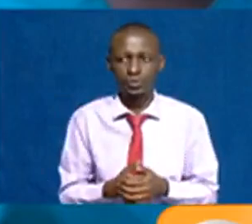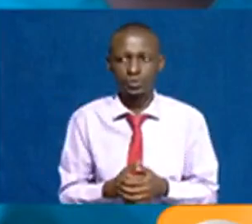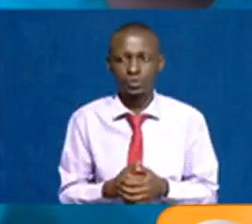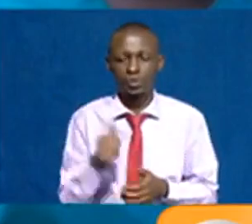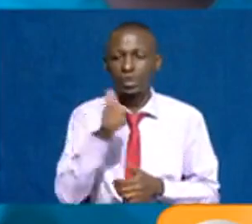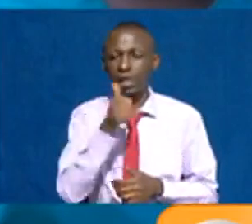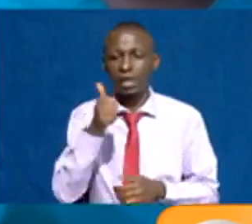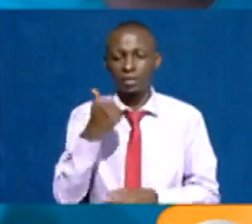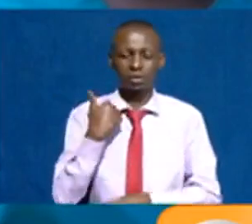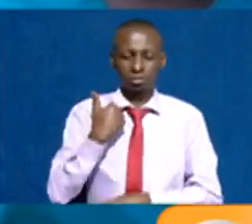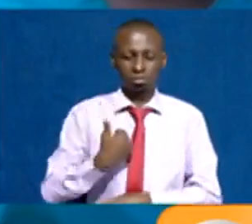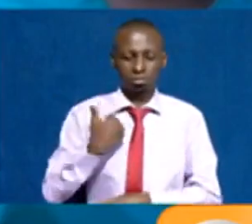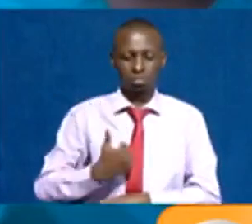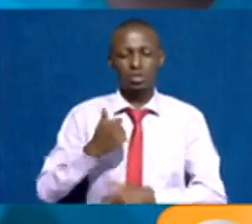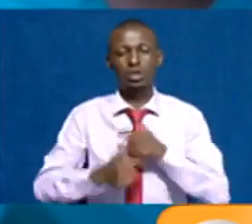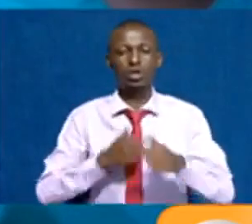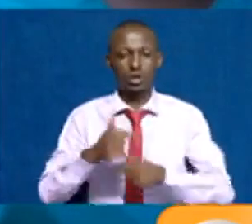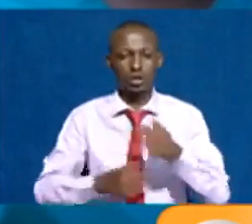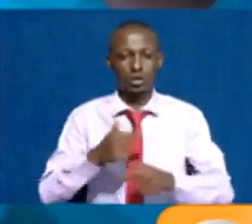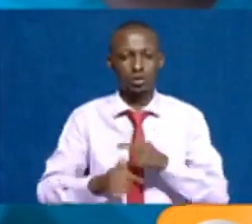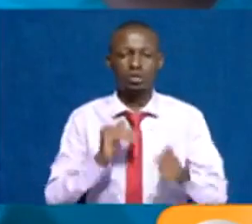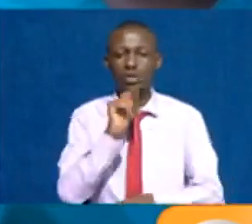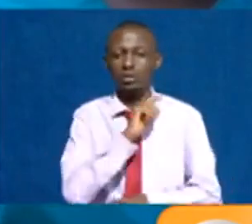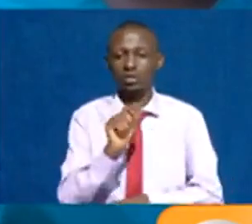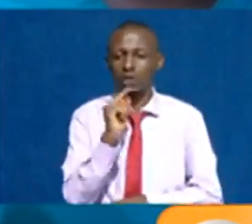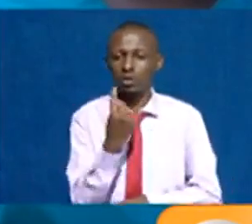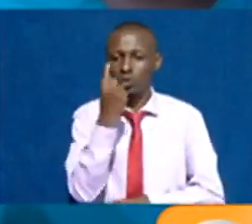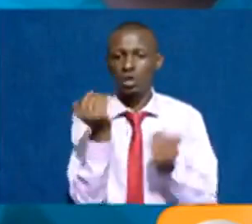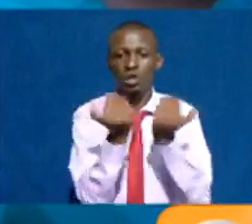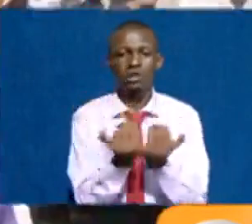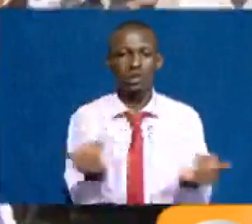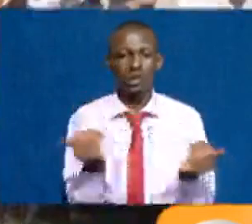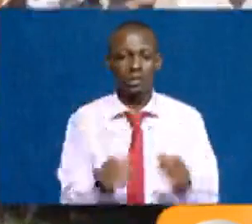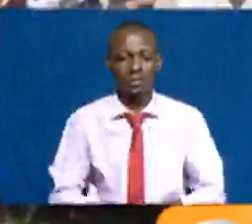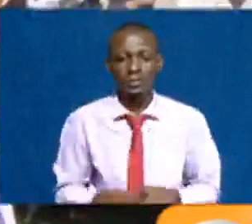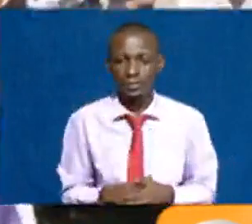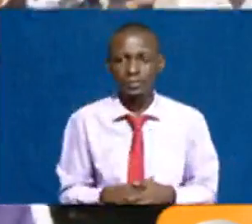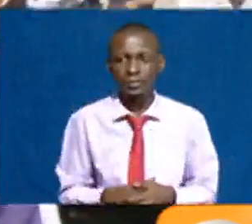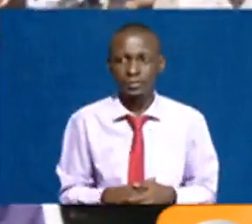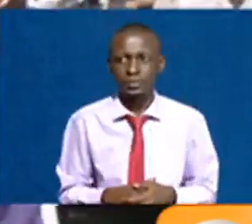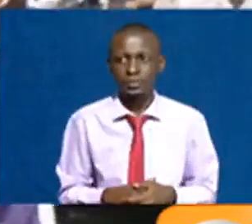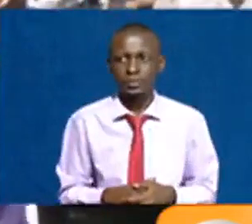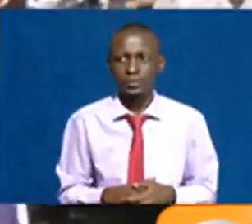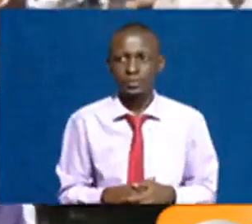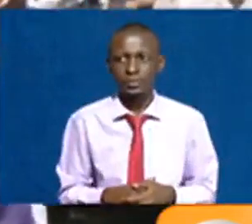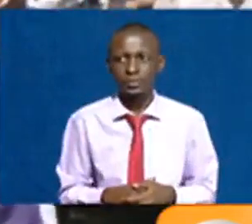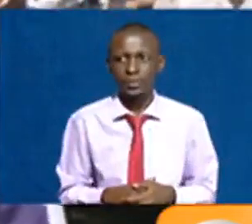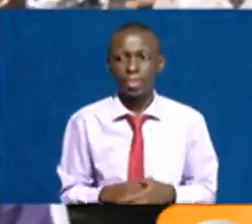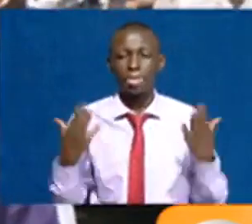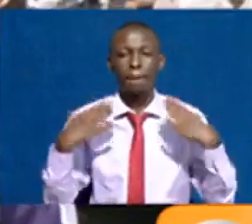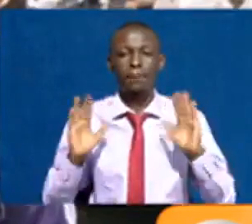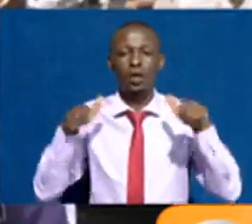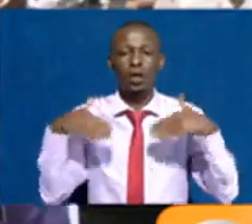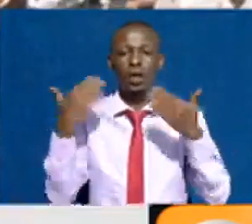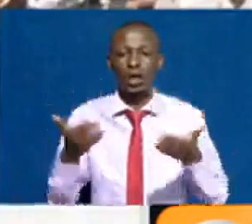theater. We have unfortunately lost one child from the scene. Lakini hawa watu ile njia wametumia ya